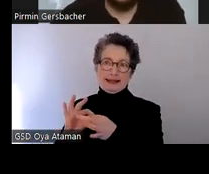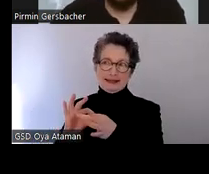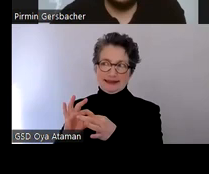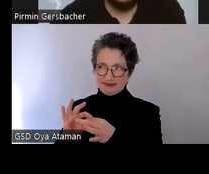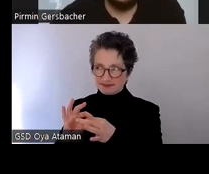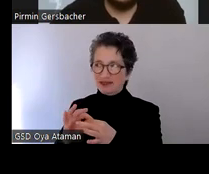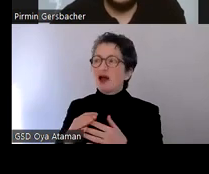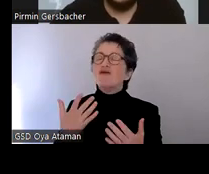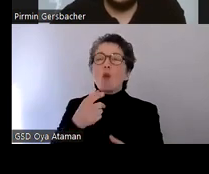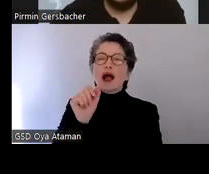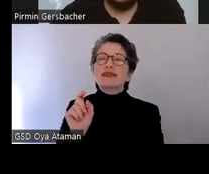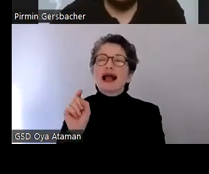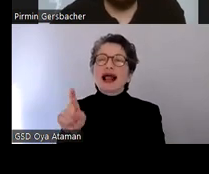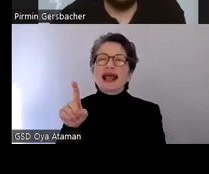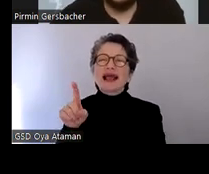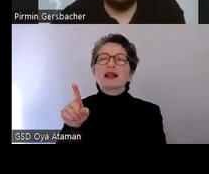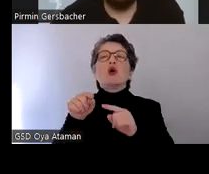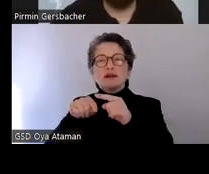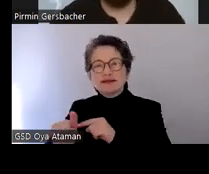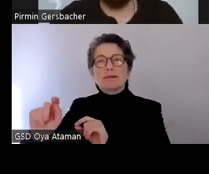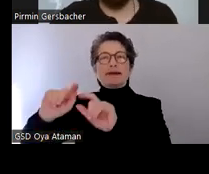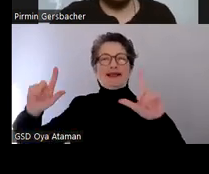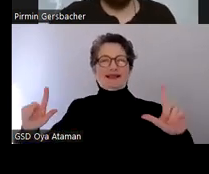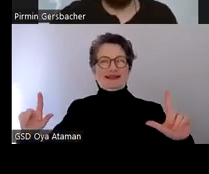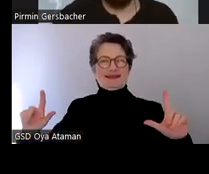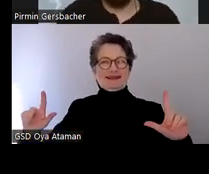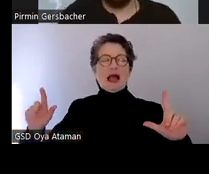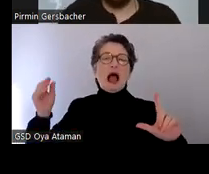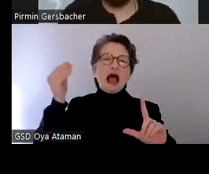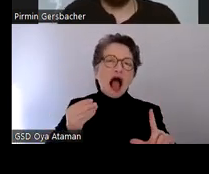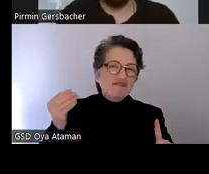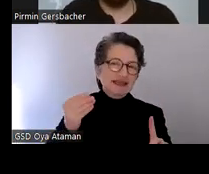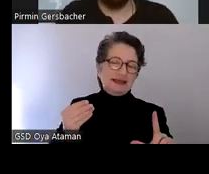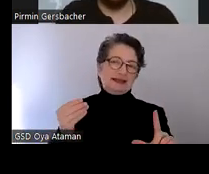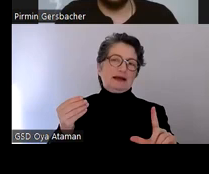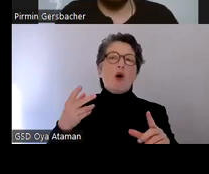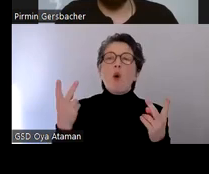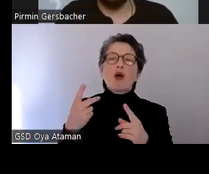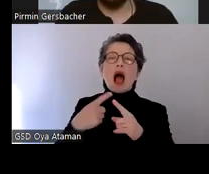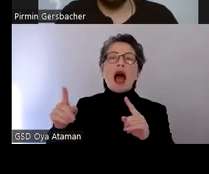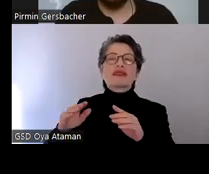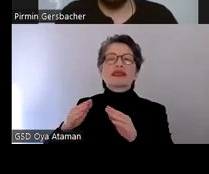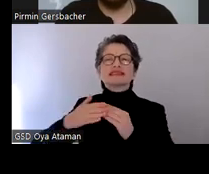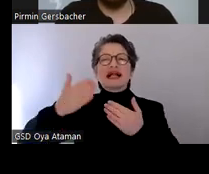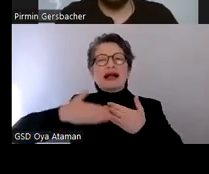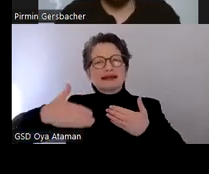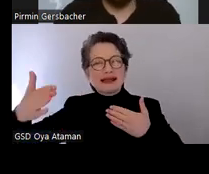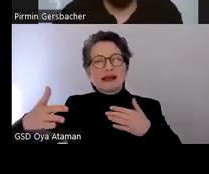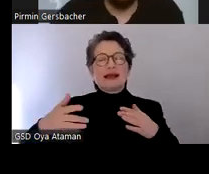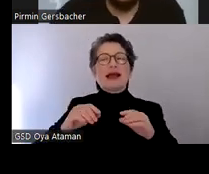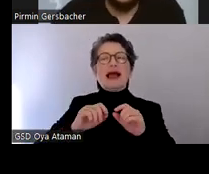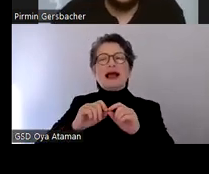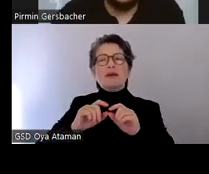irgendwie klickbar ist und gleichzeitig ein Bild. Das kann irgendeine verlinkte Grafik sein, dass man auf eine andere Seite kommt oder ein Bedienelement, ein kleines